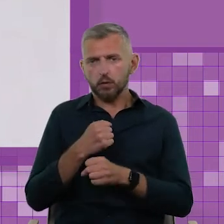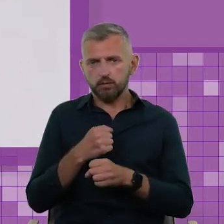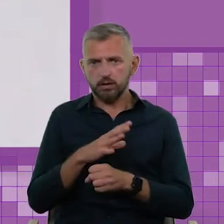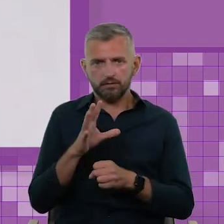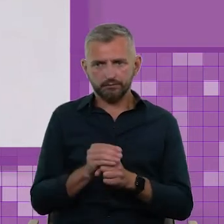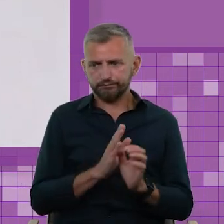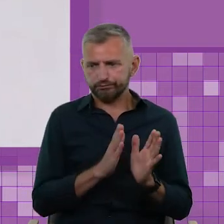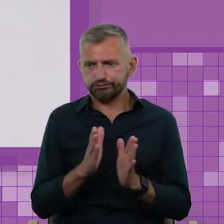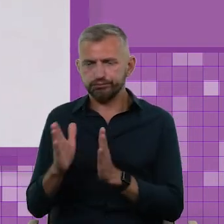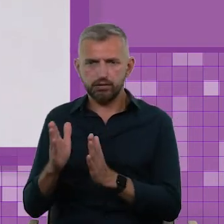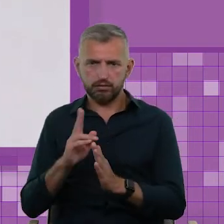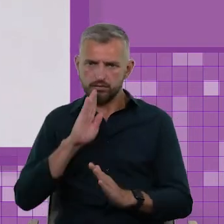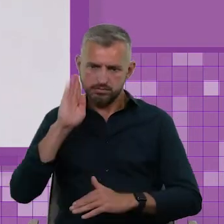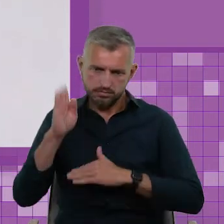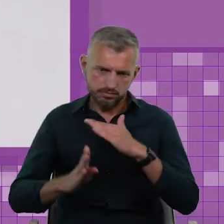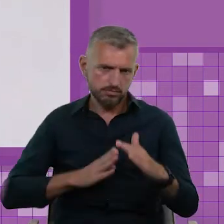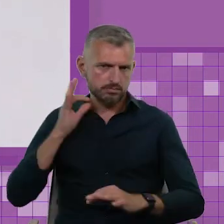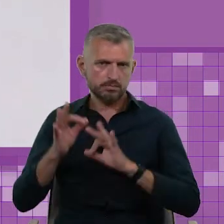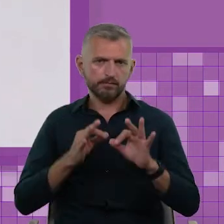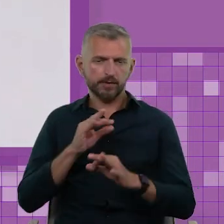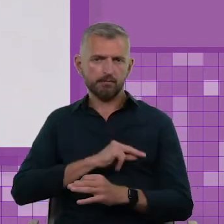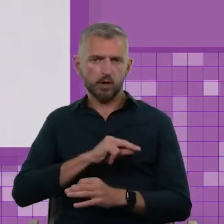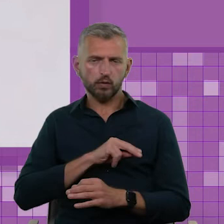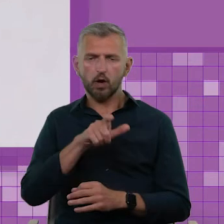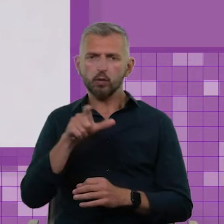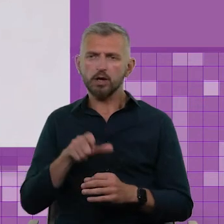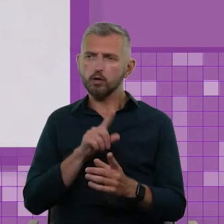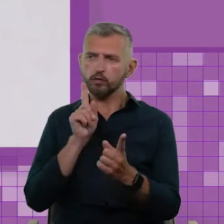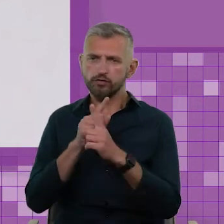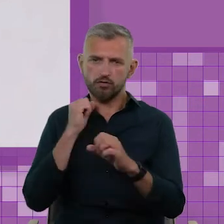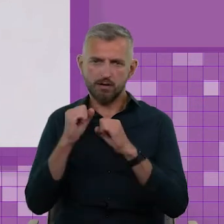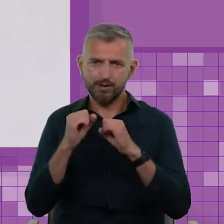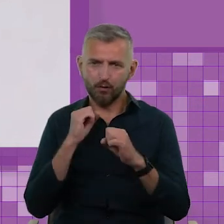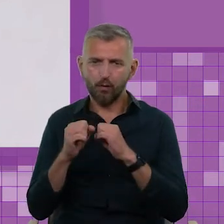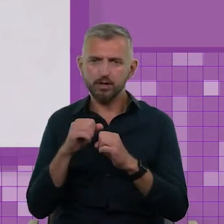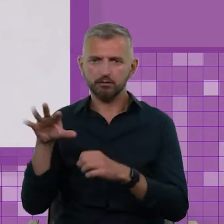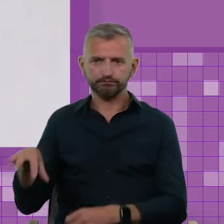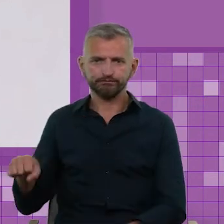стабільним, і він працює 24/7. Людей зустрічають на перонах, проводять цю руку,